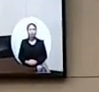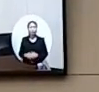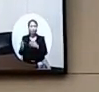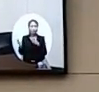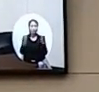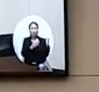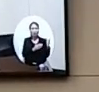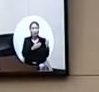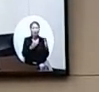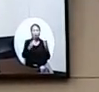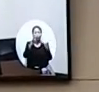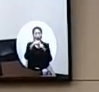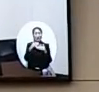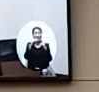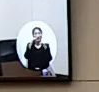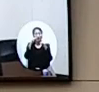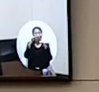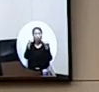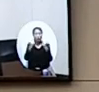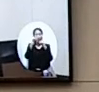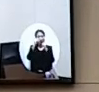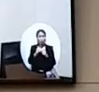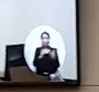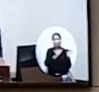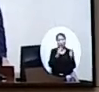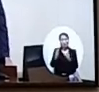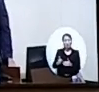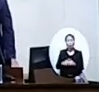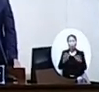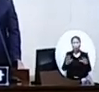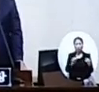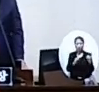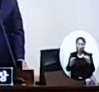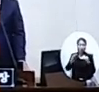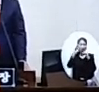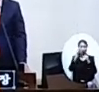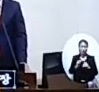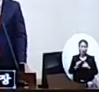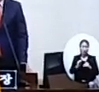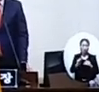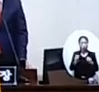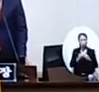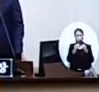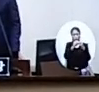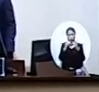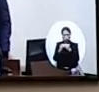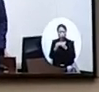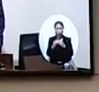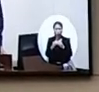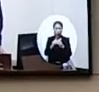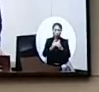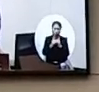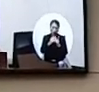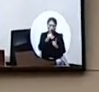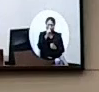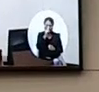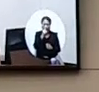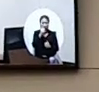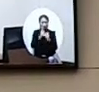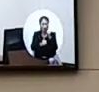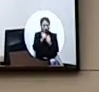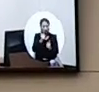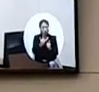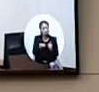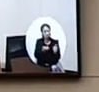다음 건강정리에 관한 사항입니다. 오늘 의결된 안건에 대하여 서로 저촉되는 조항, 문구, 숫자, 기타의